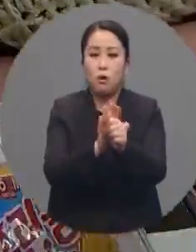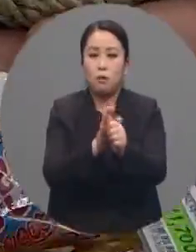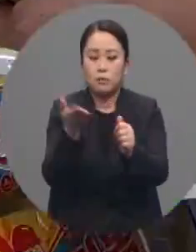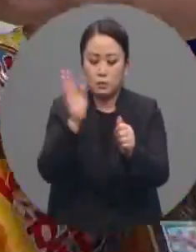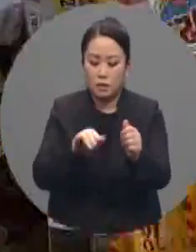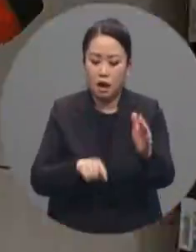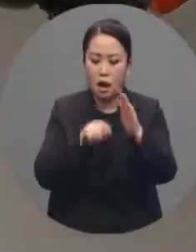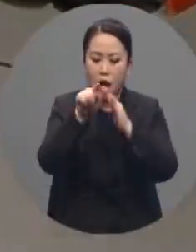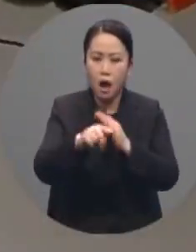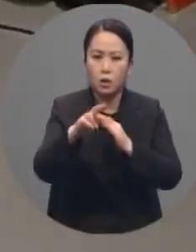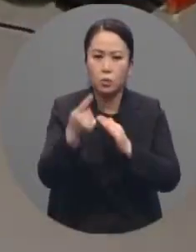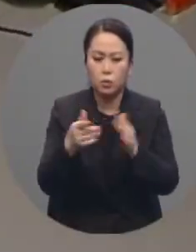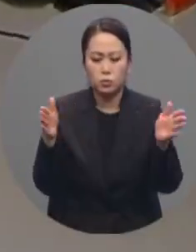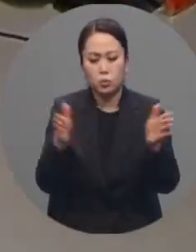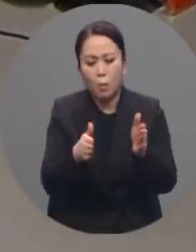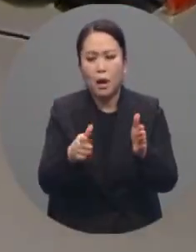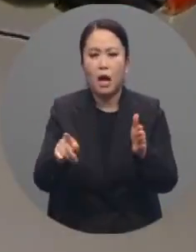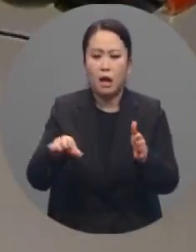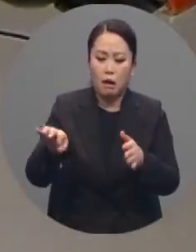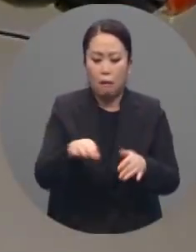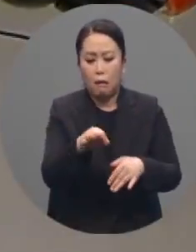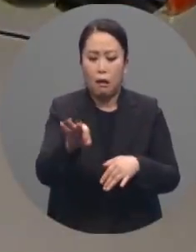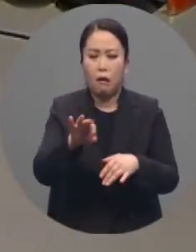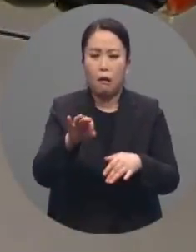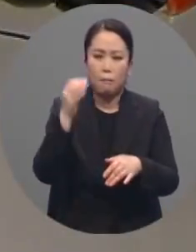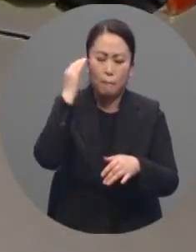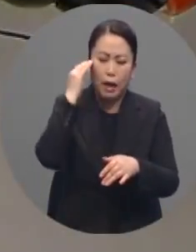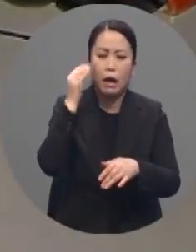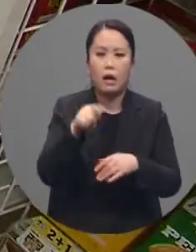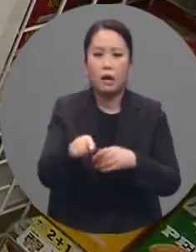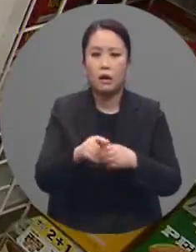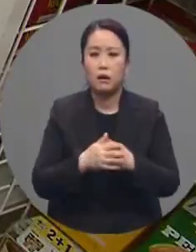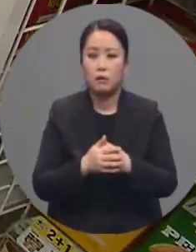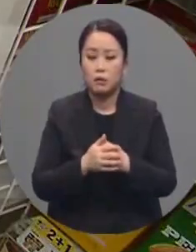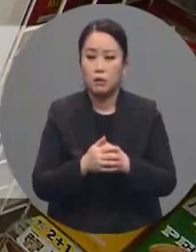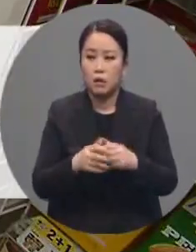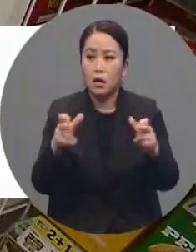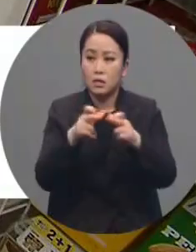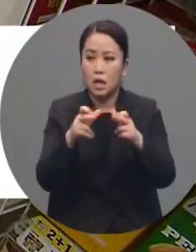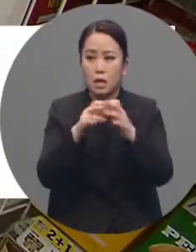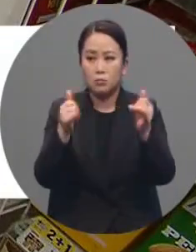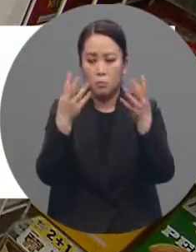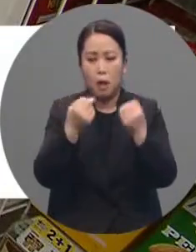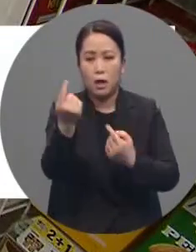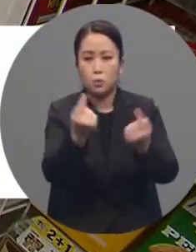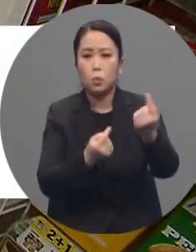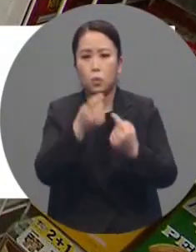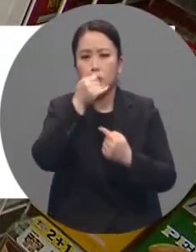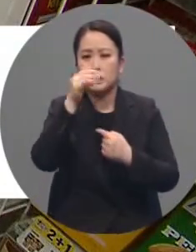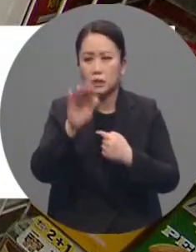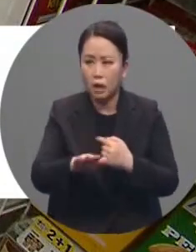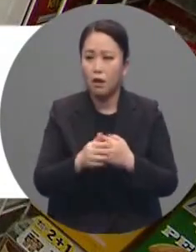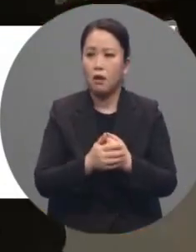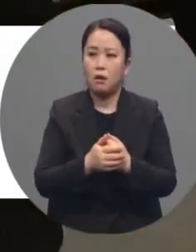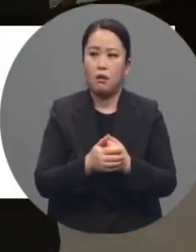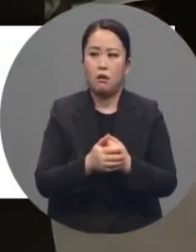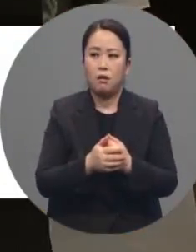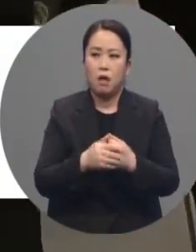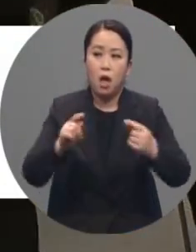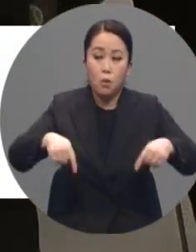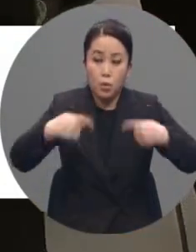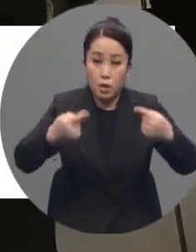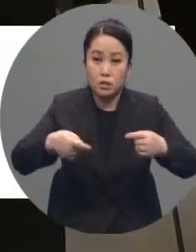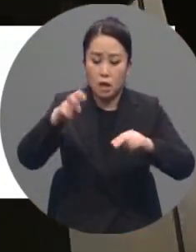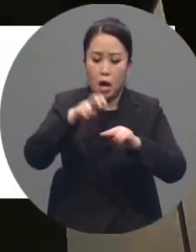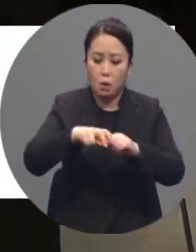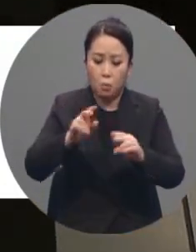마찬가지. 폭이 좁아 움직일 수 없습니다. 장애인들이 많이 오시는데 사실 오시면 휠체어 타고